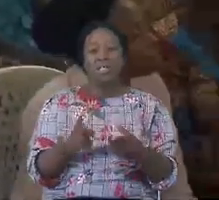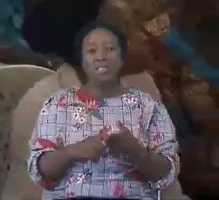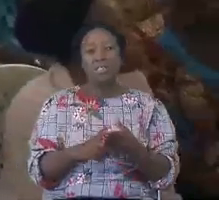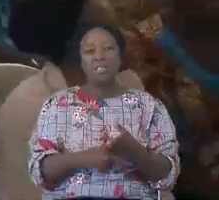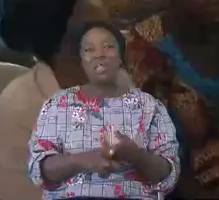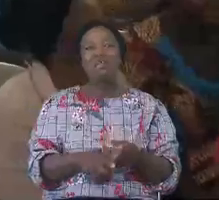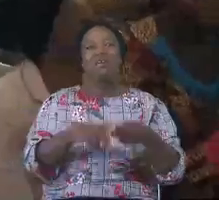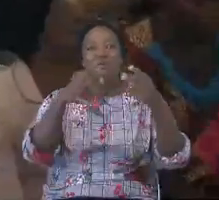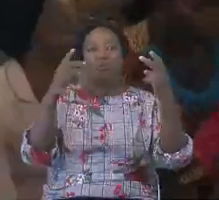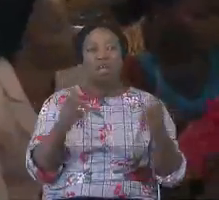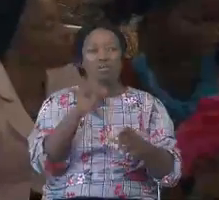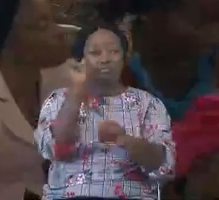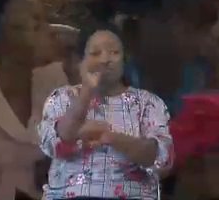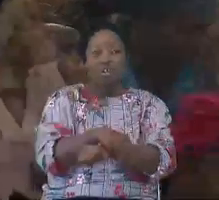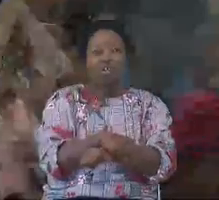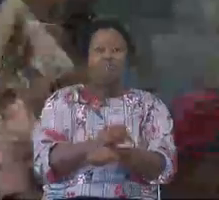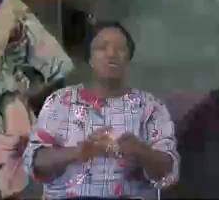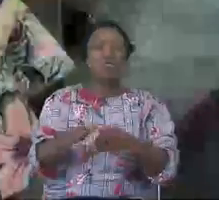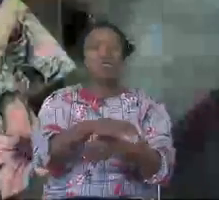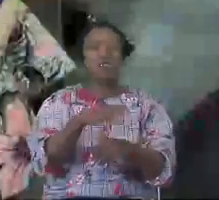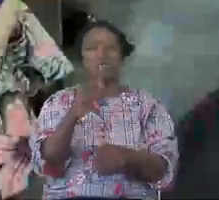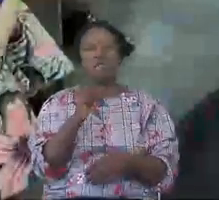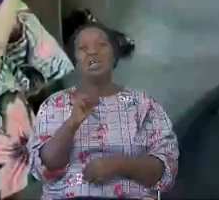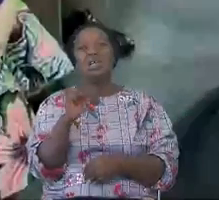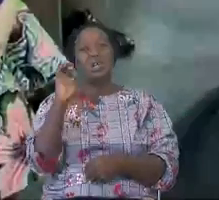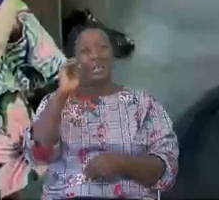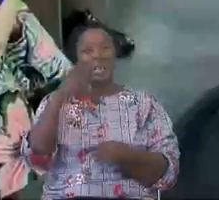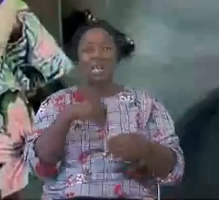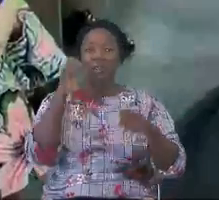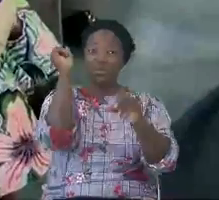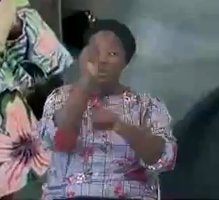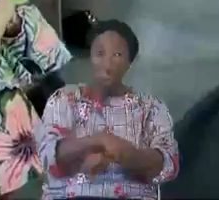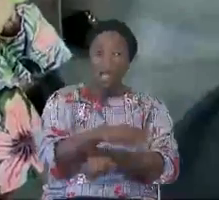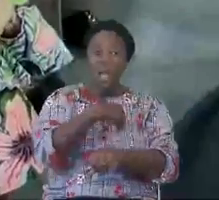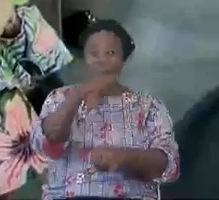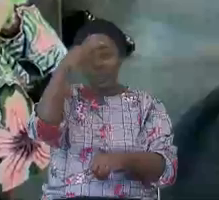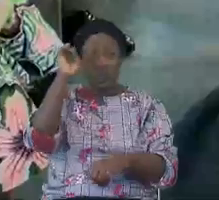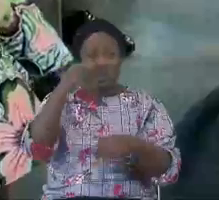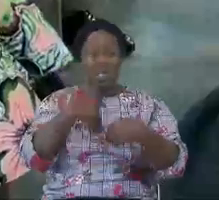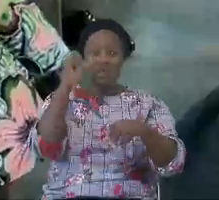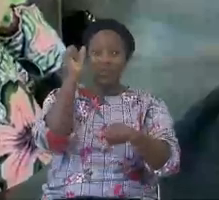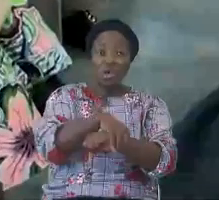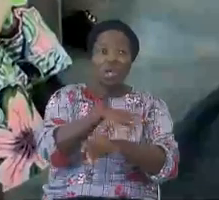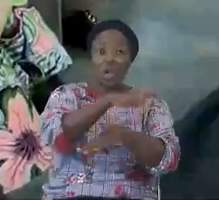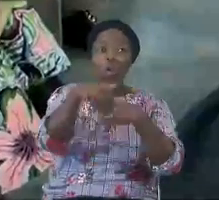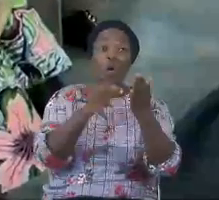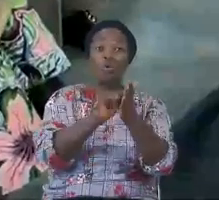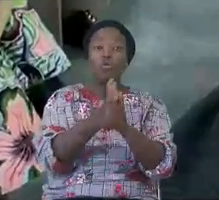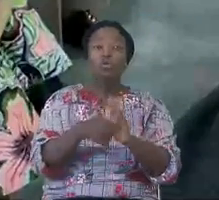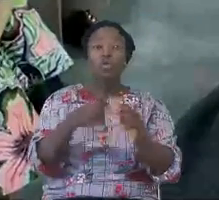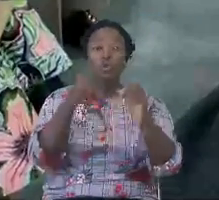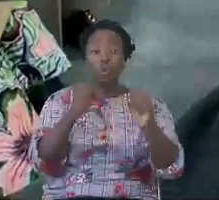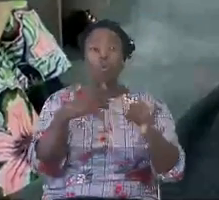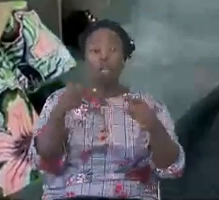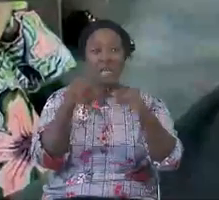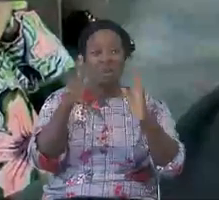Et les a livrées publiquement en spectacle en triomphant d'elles par la croix. Il a triomphé. Et